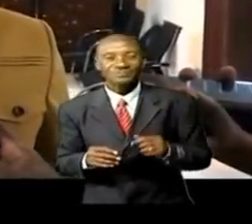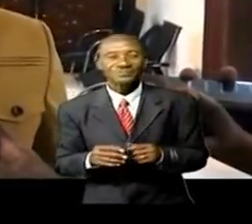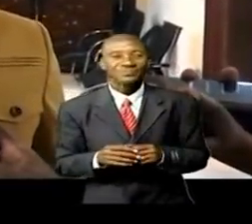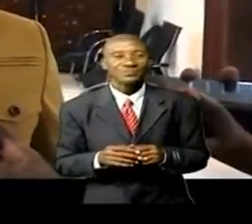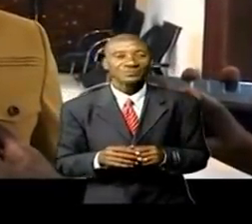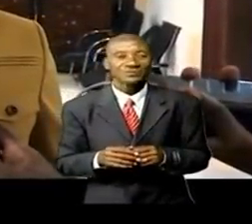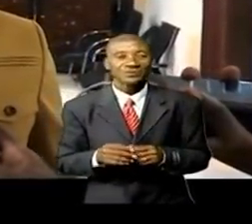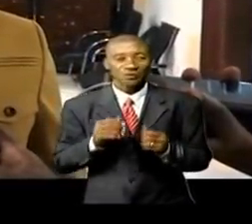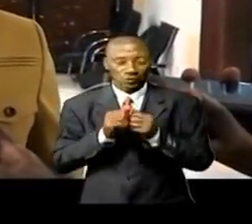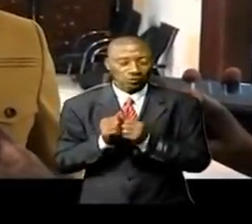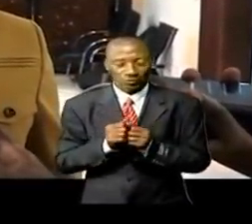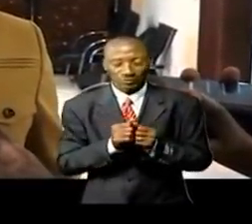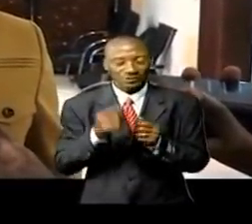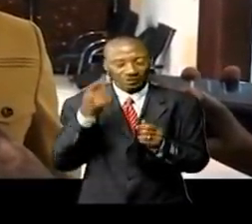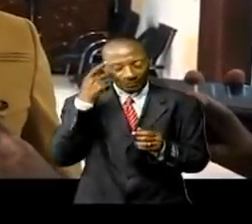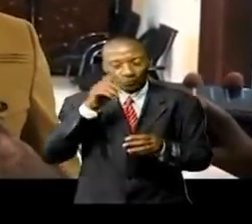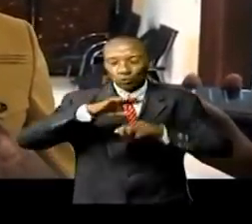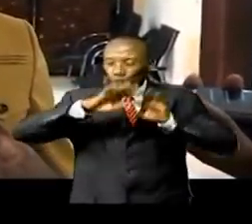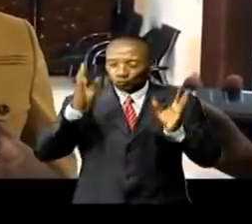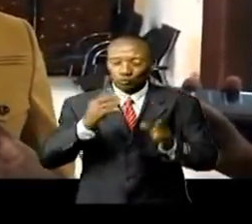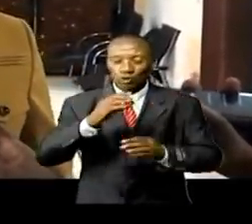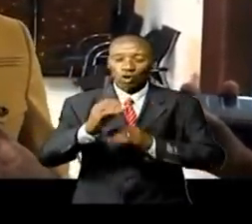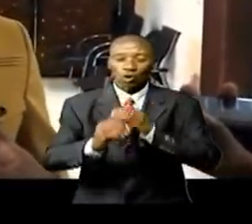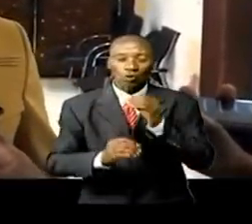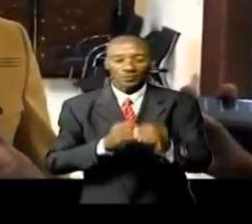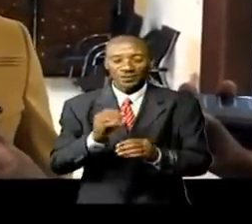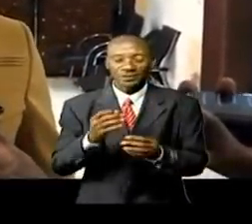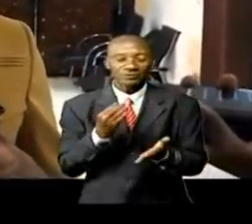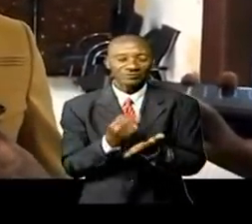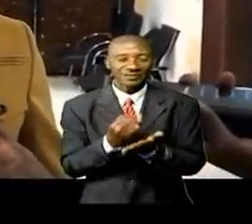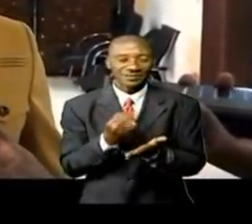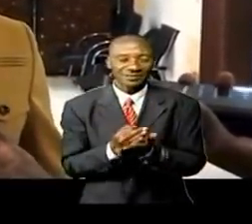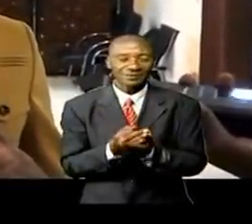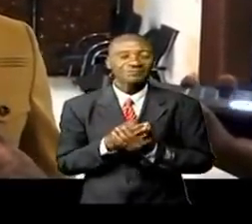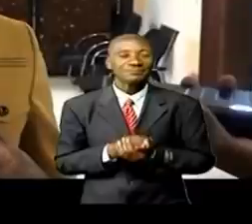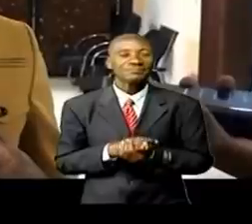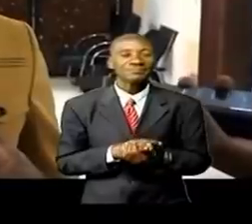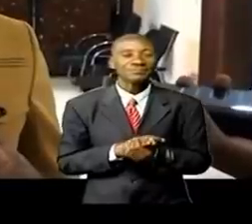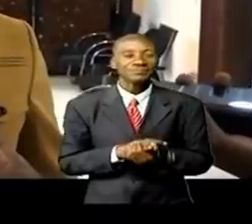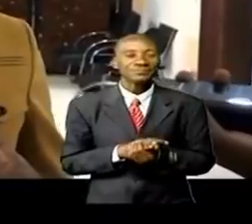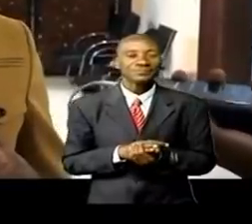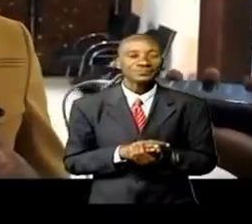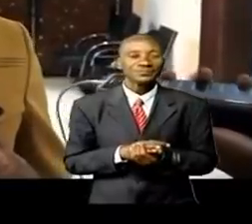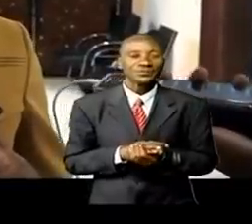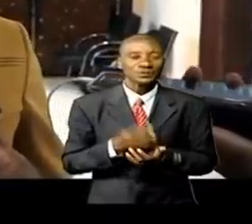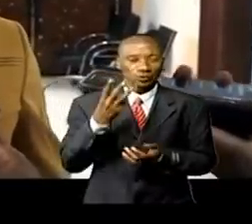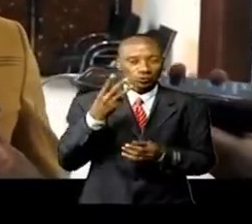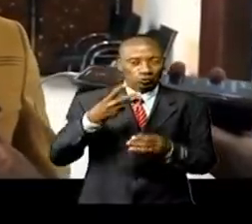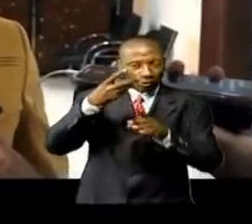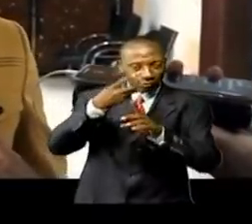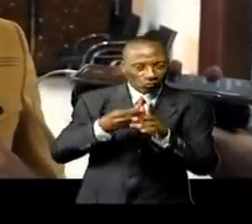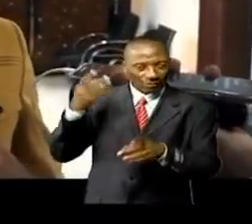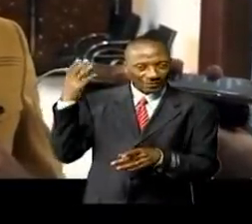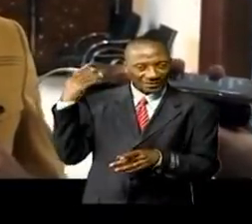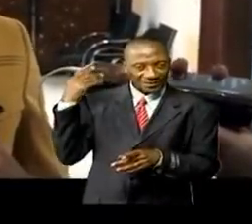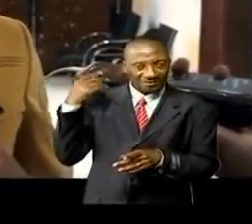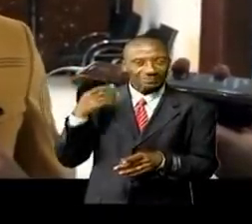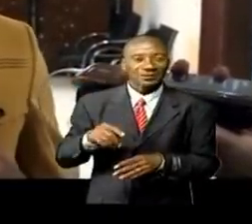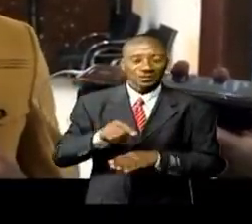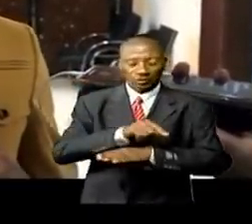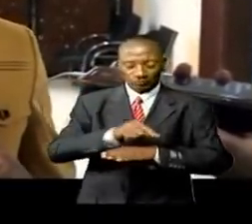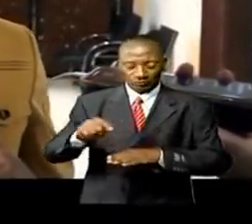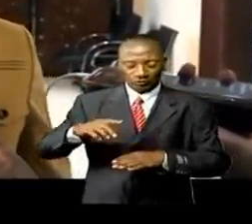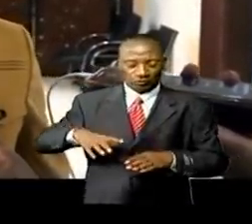les opérations financières. Il y a 3 mois, nous avions été saisis par les bureaux de la CENI